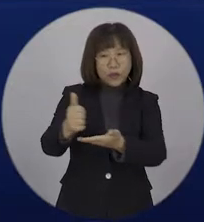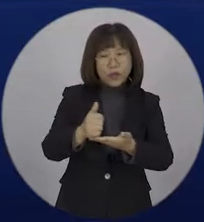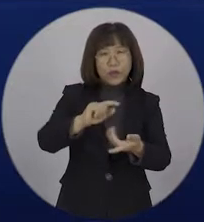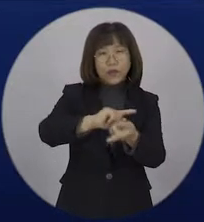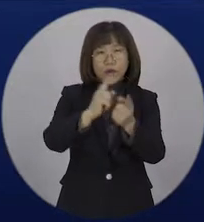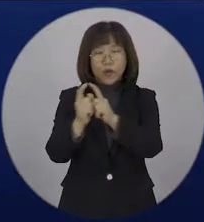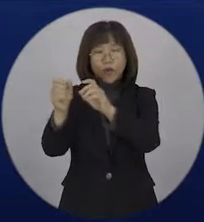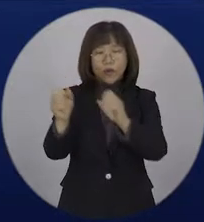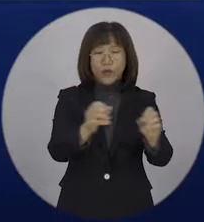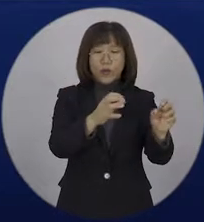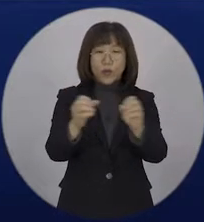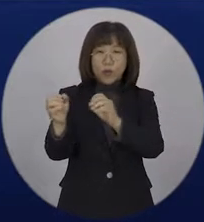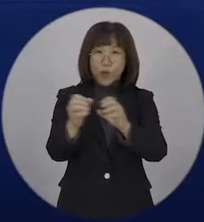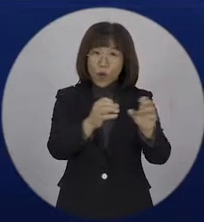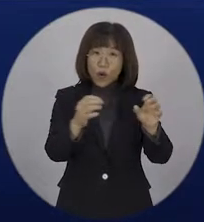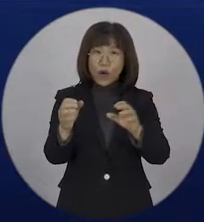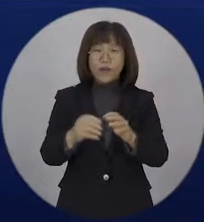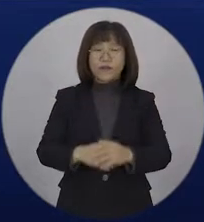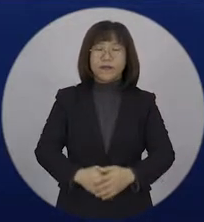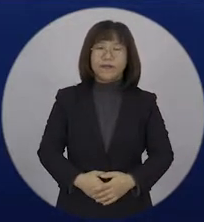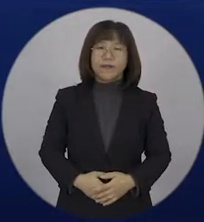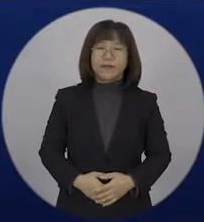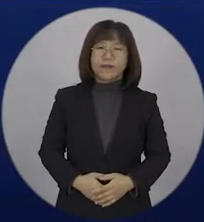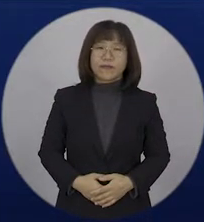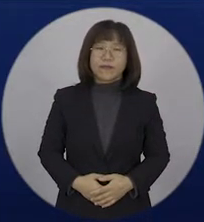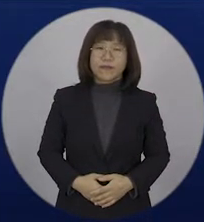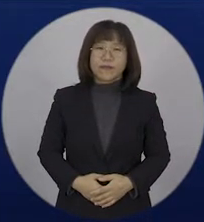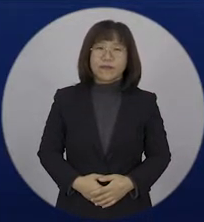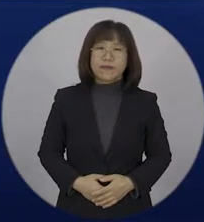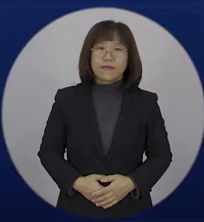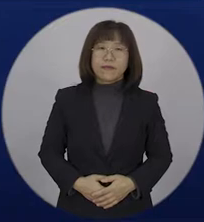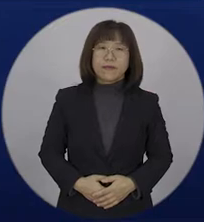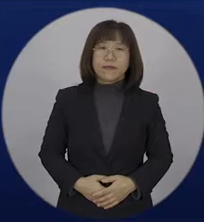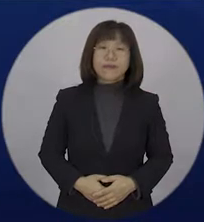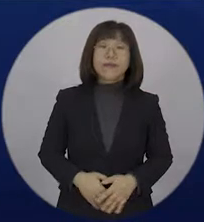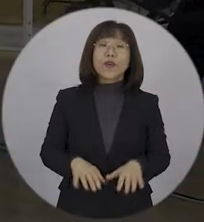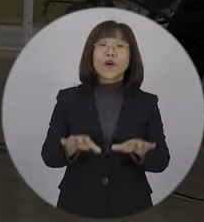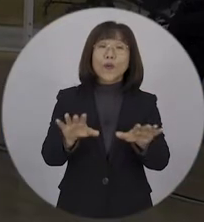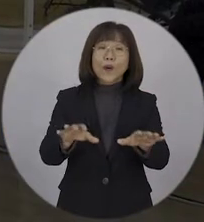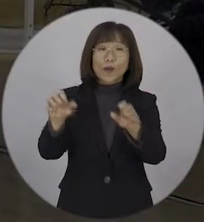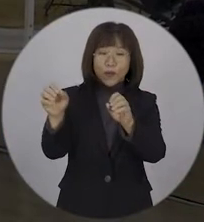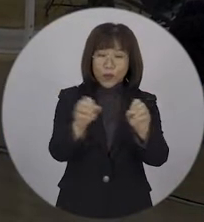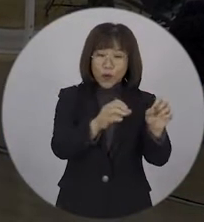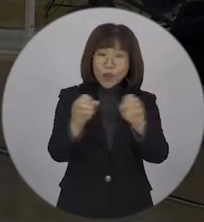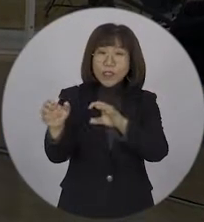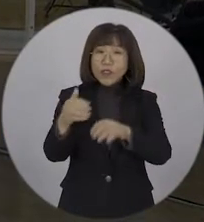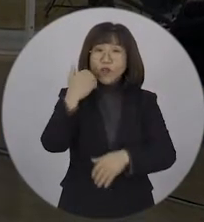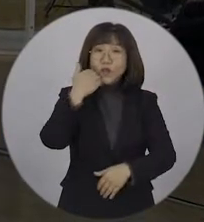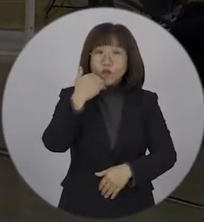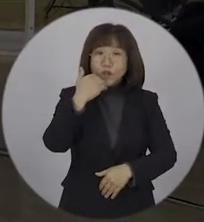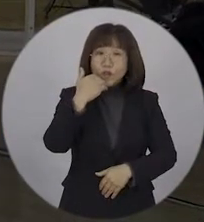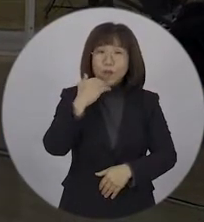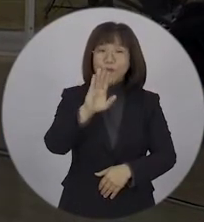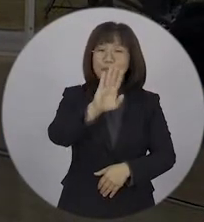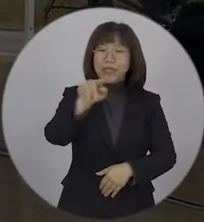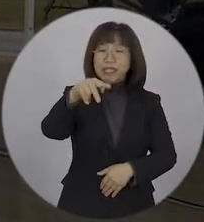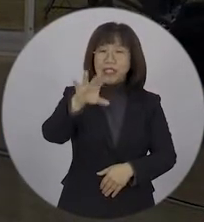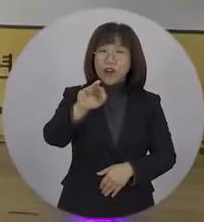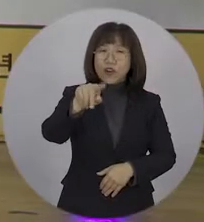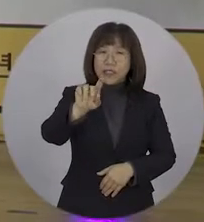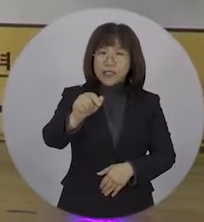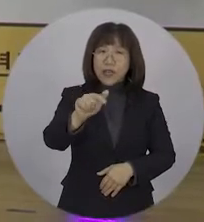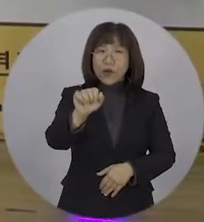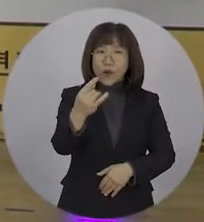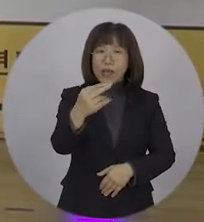서로 소통하는 쌍방향 토크 콘서트 형식으로 개최됐습니다 먼저 토크 콘서트에는 비정상회담